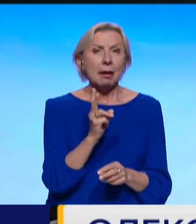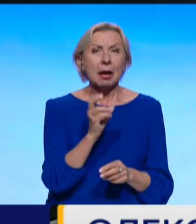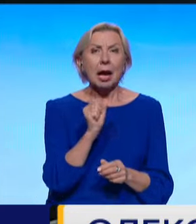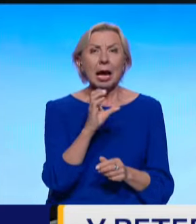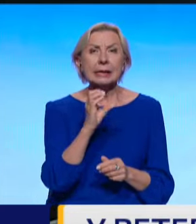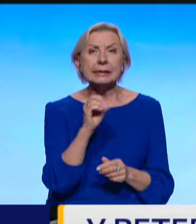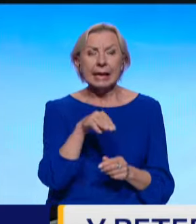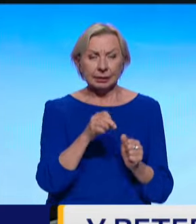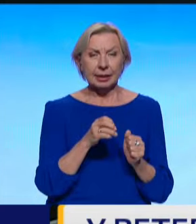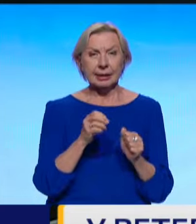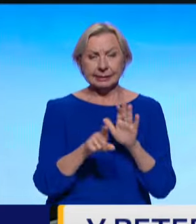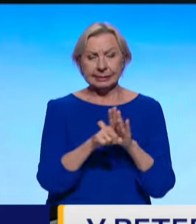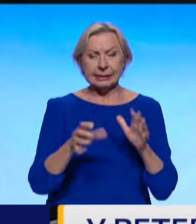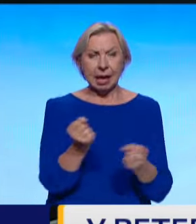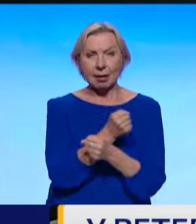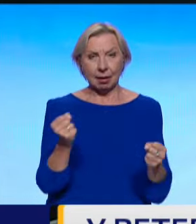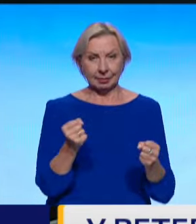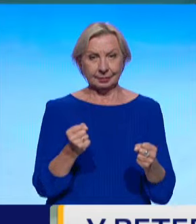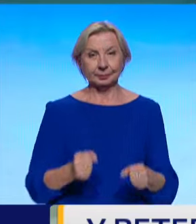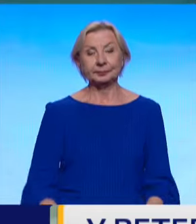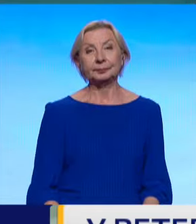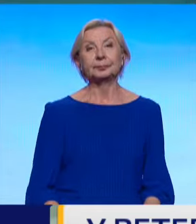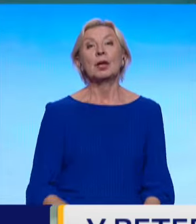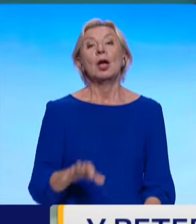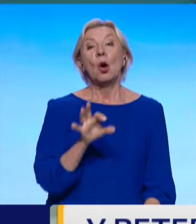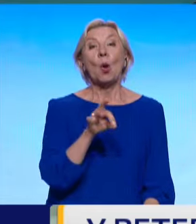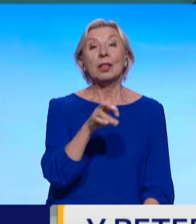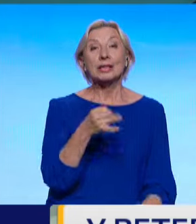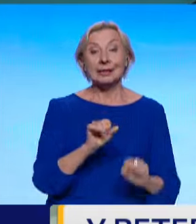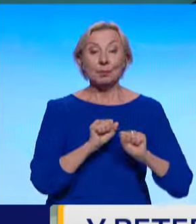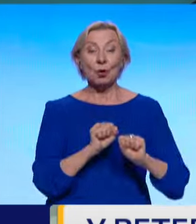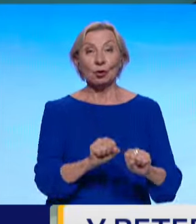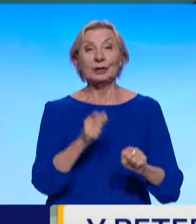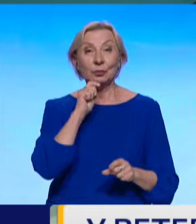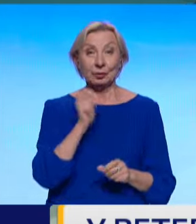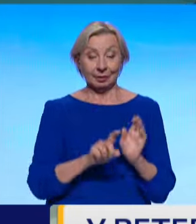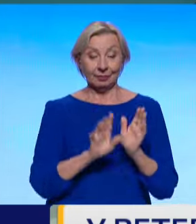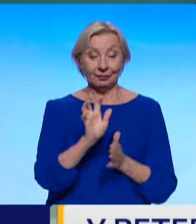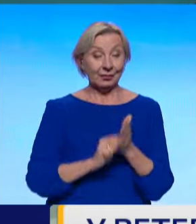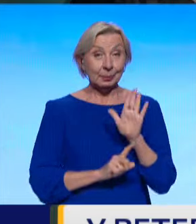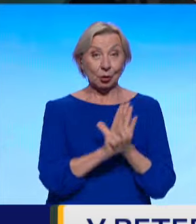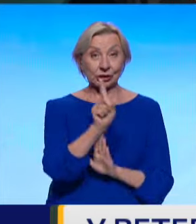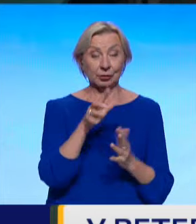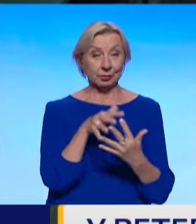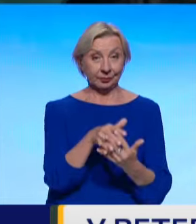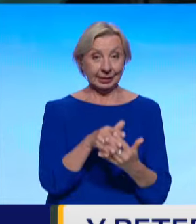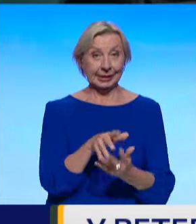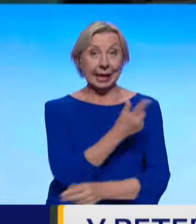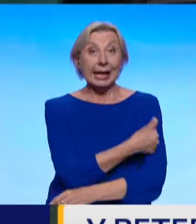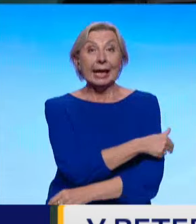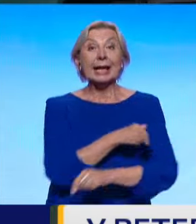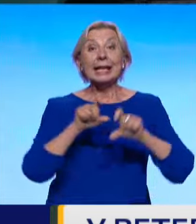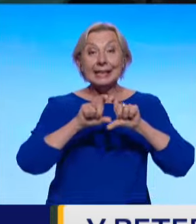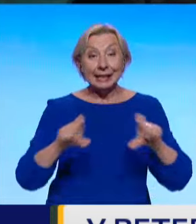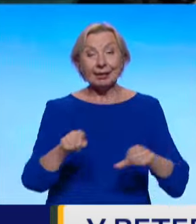касетний снаряд. І, ну, як бачите. Олексій боронив Україну від початку повномасштабного вторгнення. Клініка не лише